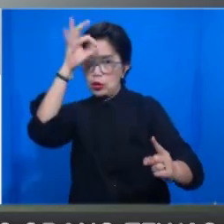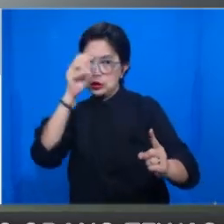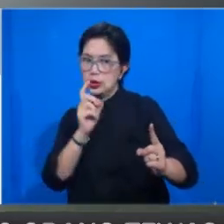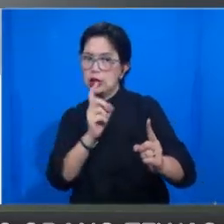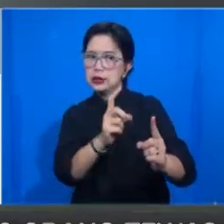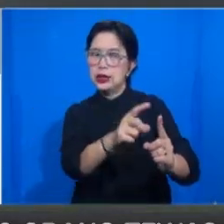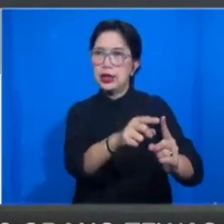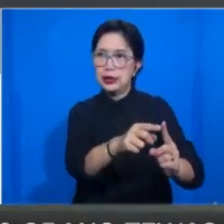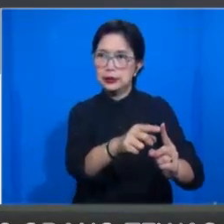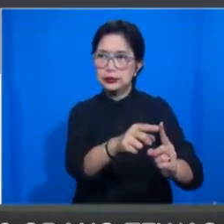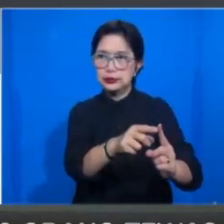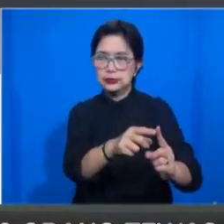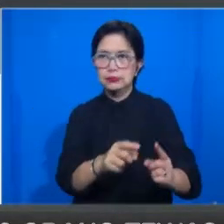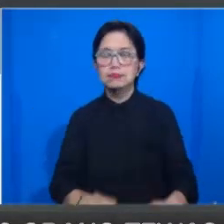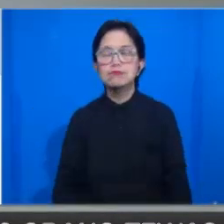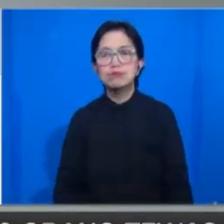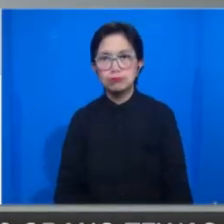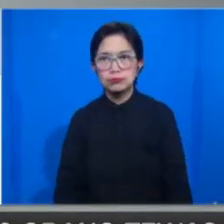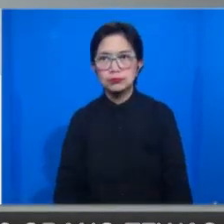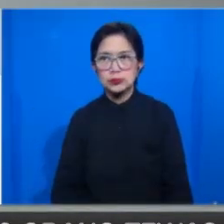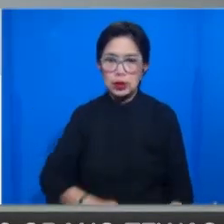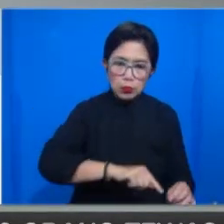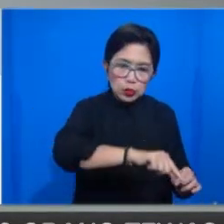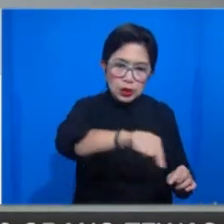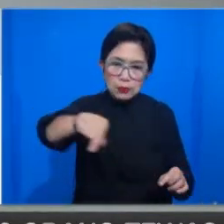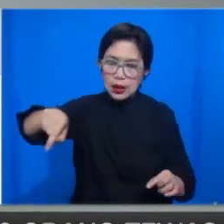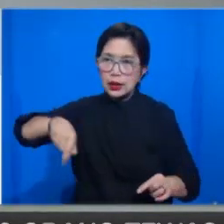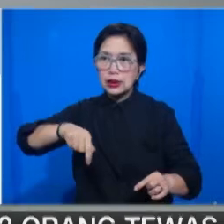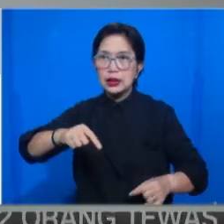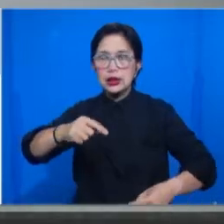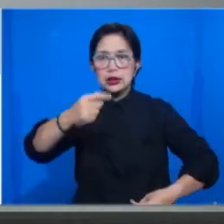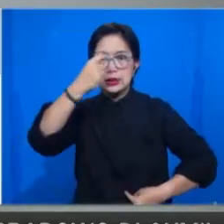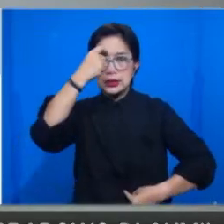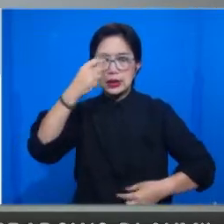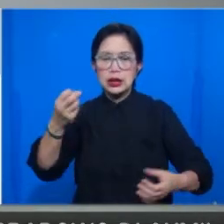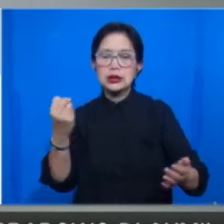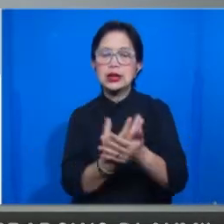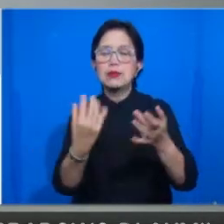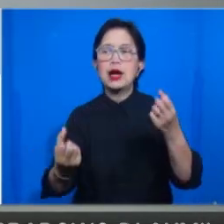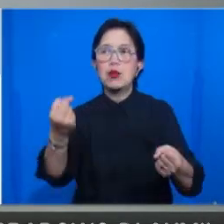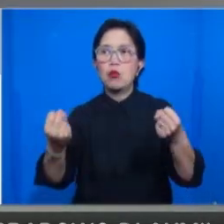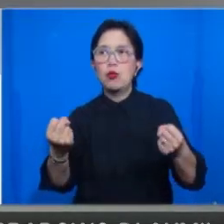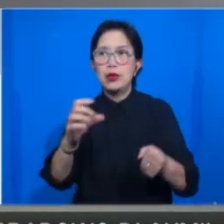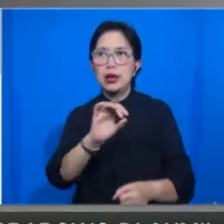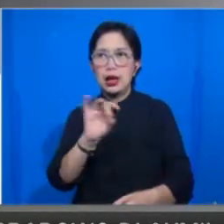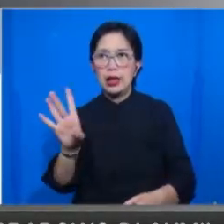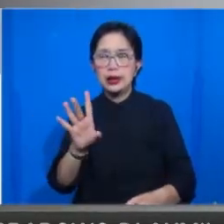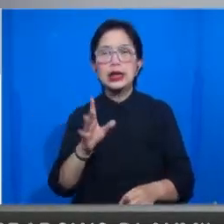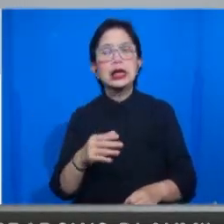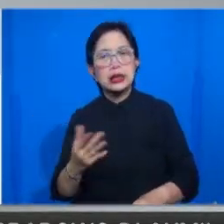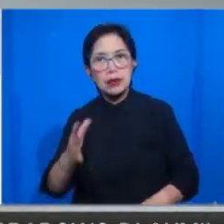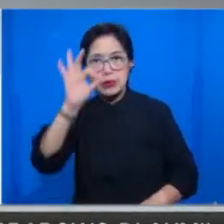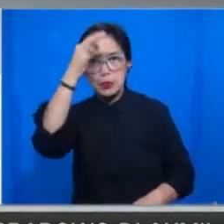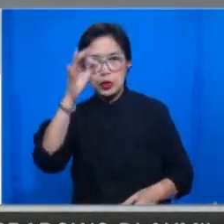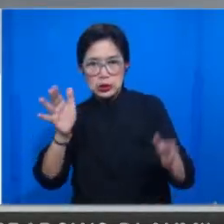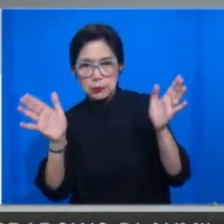mengendarai mobilnya dengan kencang. Saat putar balik, tersangka sempat menabrak mobil lain dan polisi melakukan pengadangan hingga akhirnya